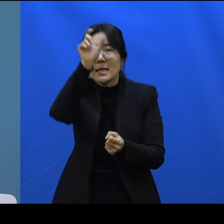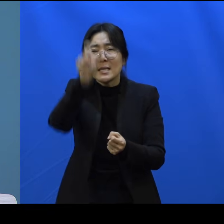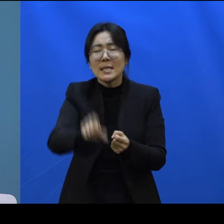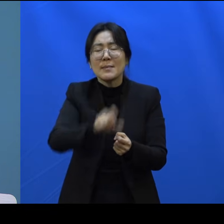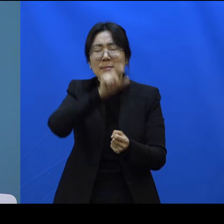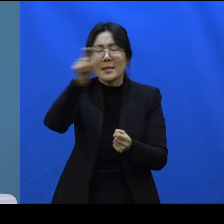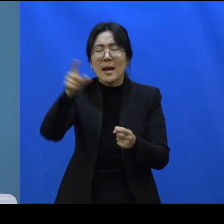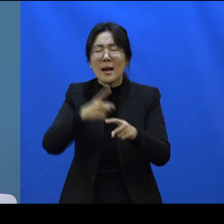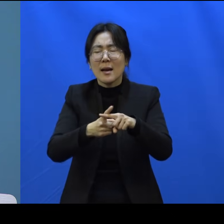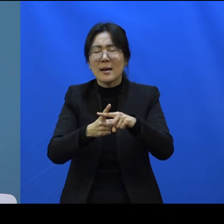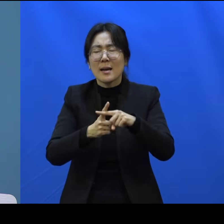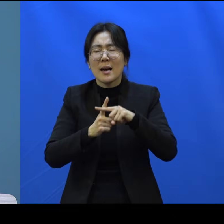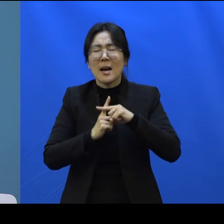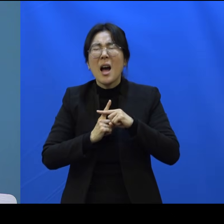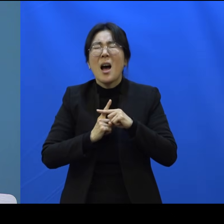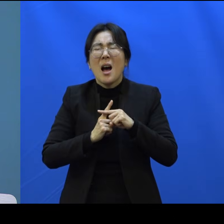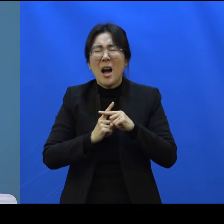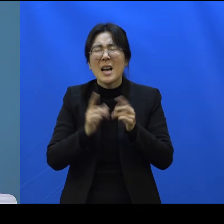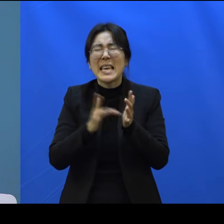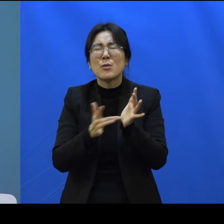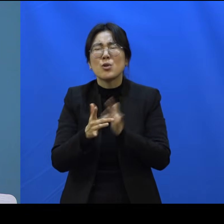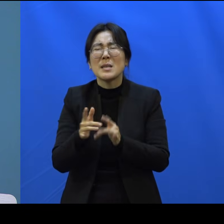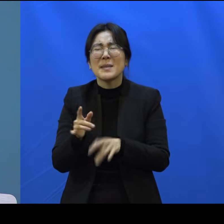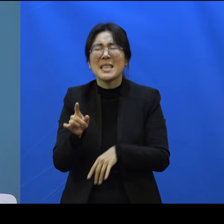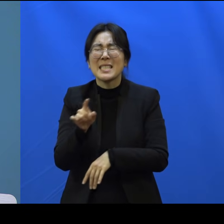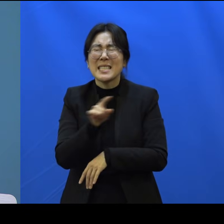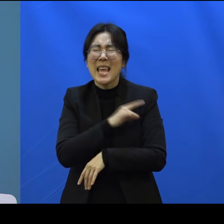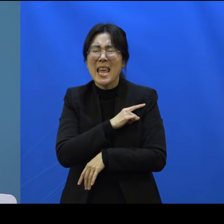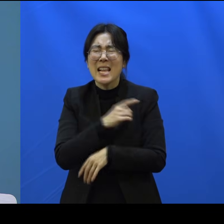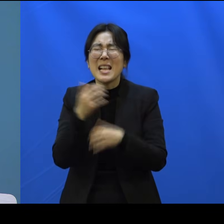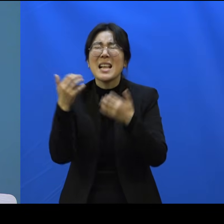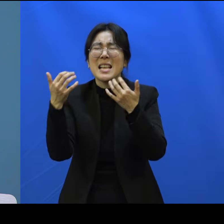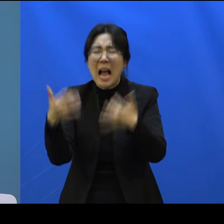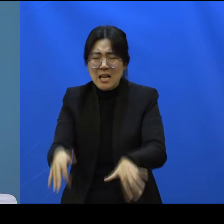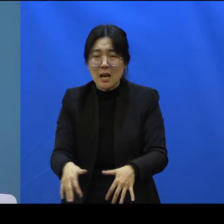십자가. 그 십자가가 답이라고 하는 사실을 확실히 믿는 사람.